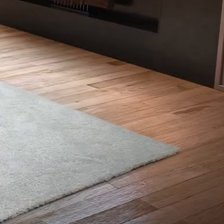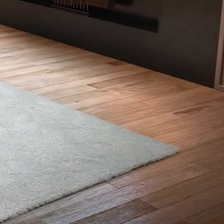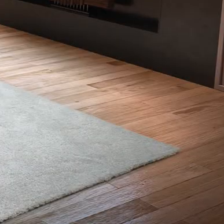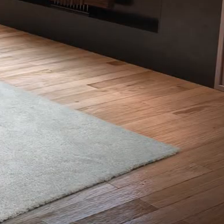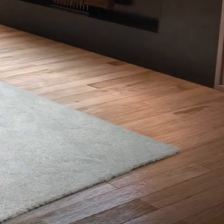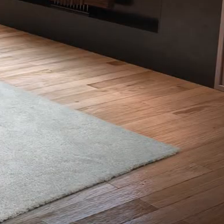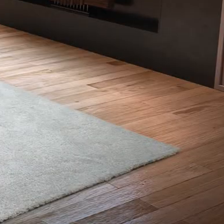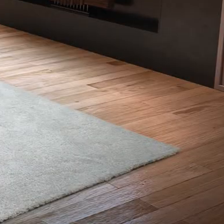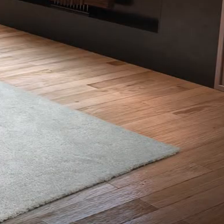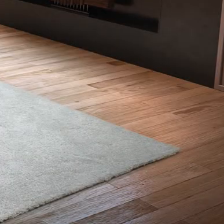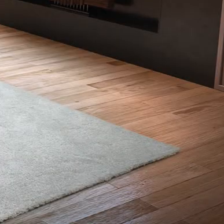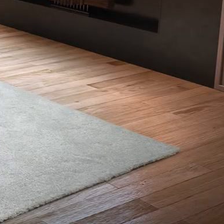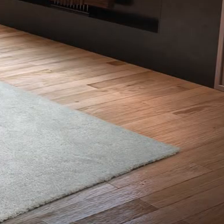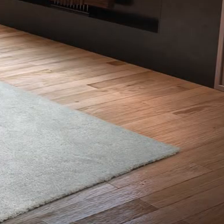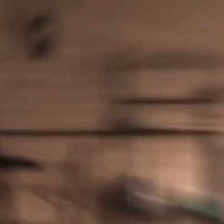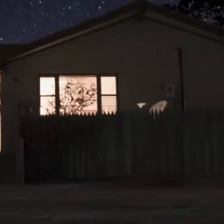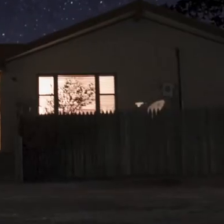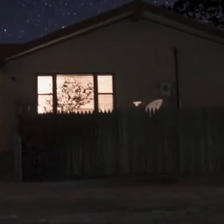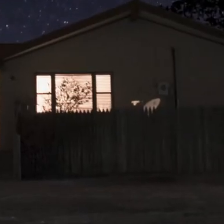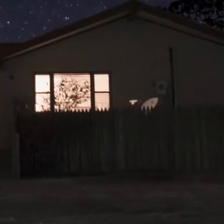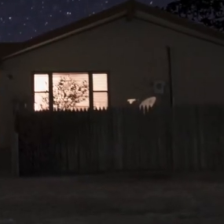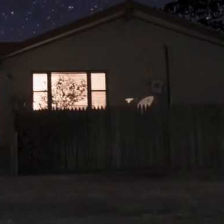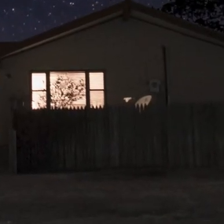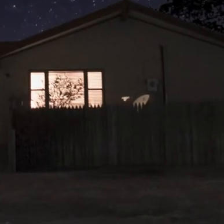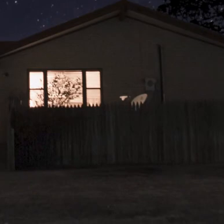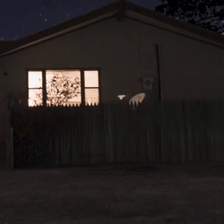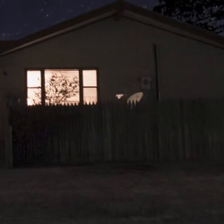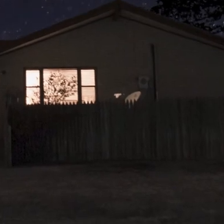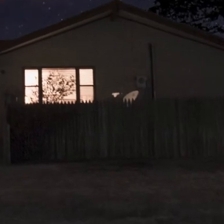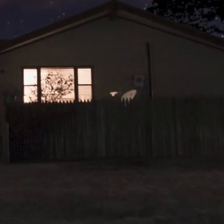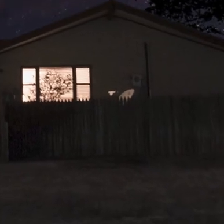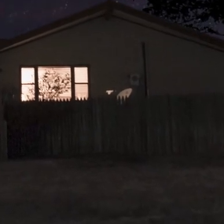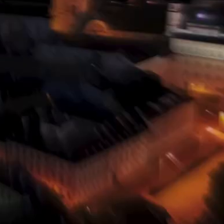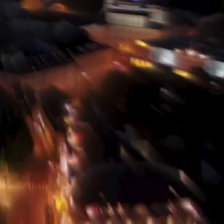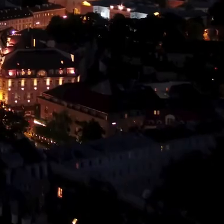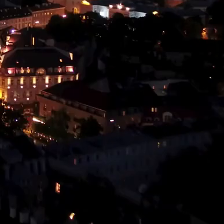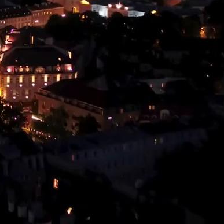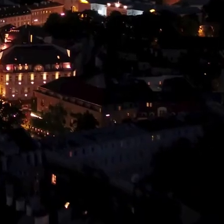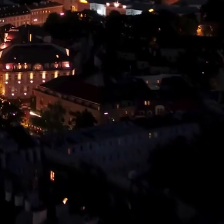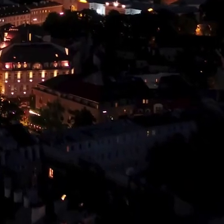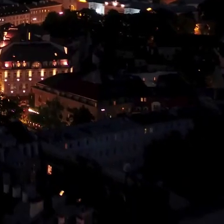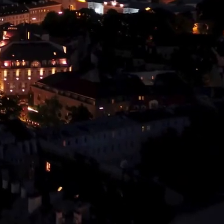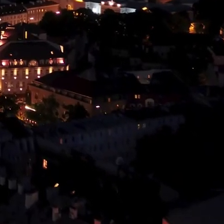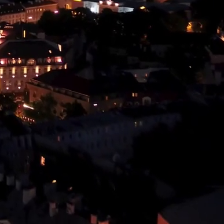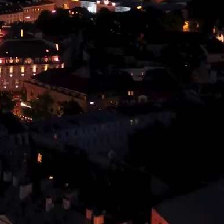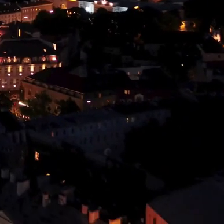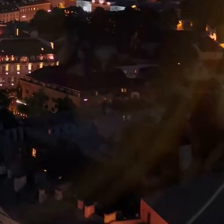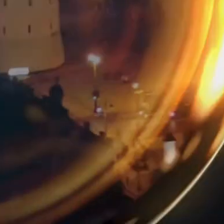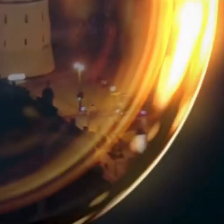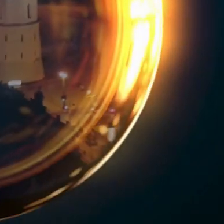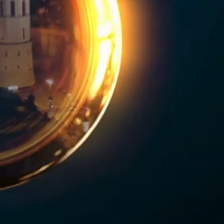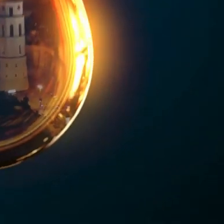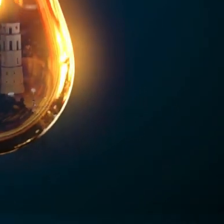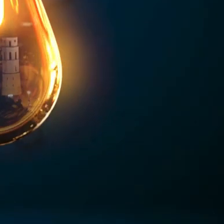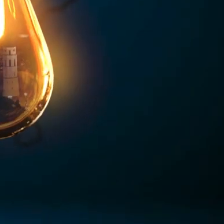kai svarbu nepraleisti ne vienos akimirkos, mes jūsų namuose. Kad ir kur bebūtumėte.